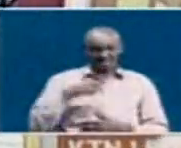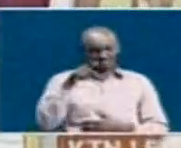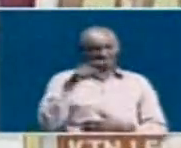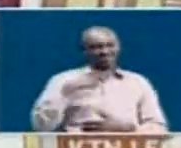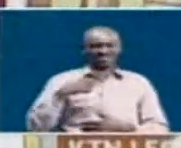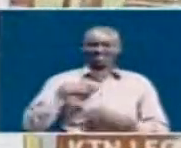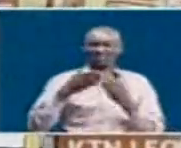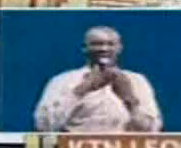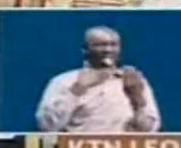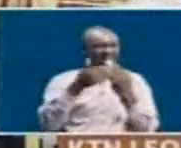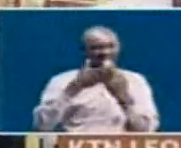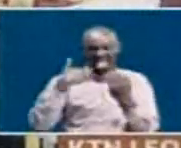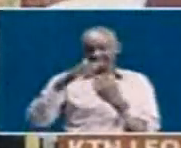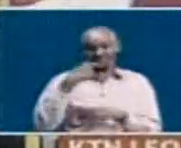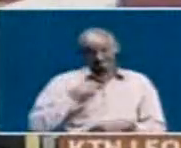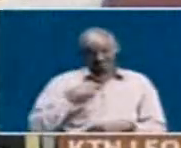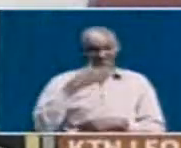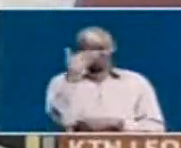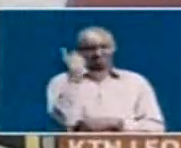niroga, niliza,